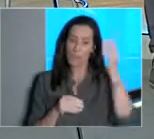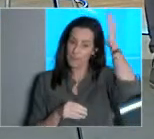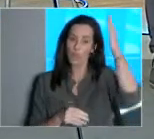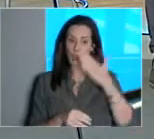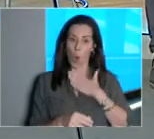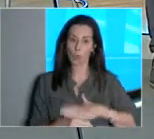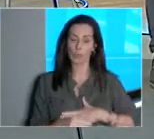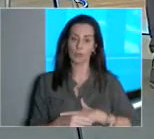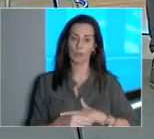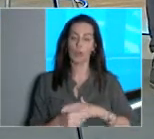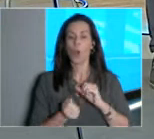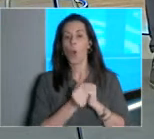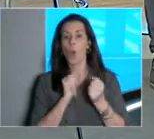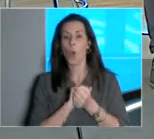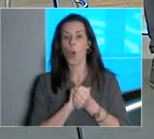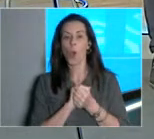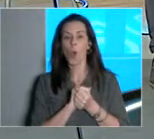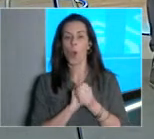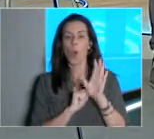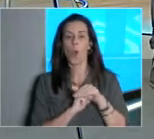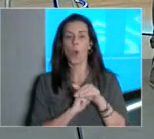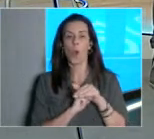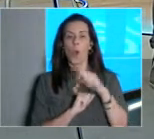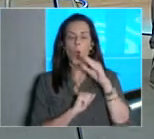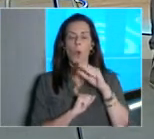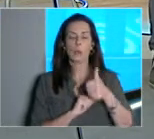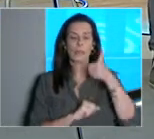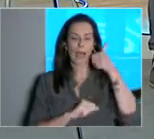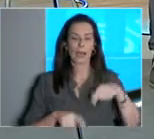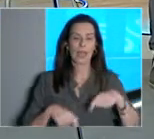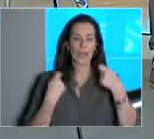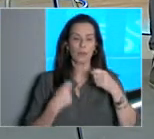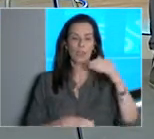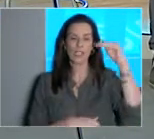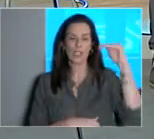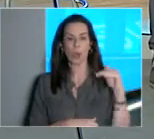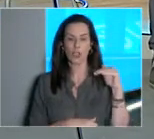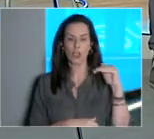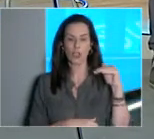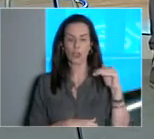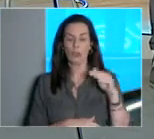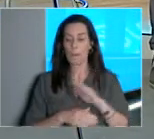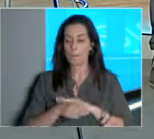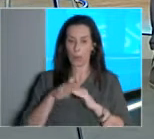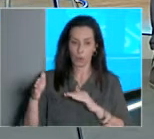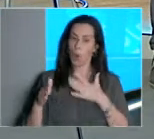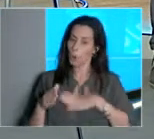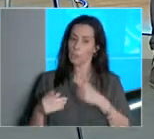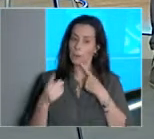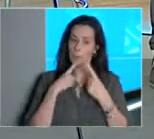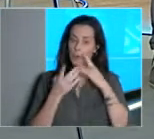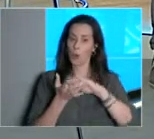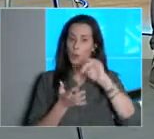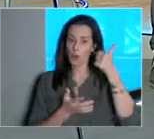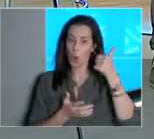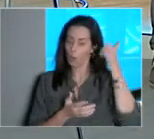בנט, או לרוץ עם פרץ וסמוטריץ', כפי שרוצה שקד. באיחוד הימין יש נכונות לנהל מסע ומתן על המקום